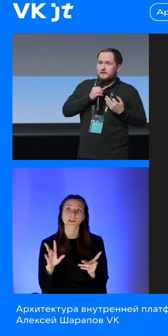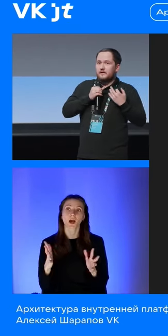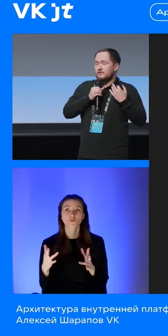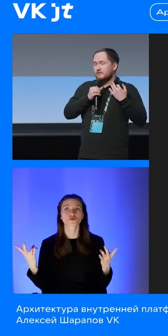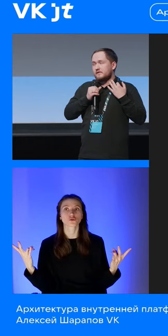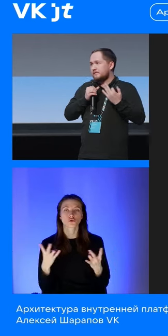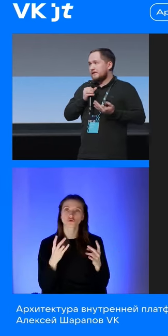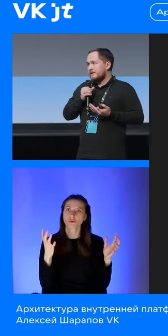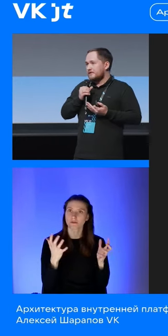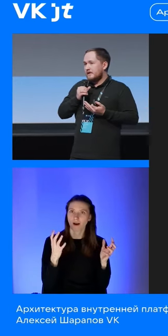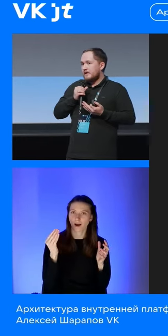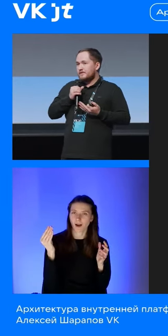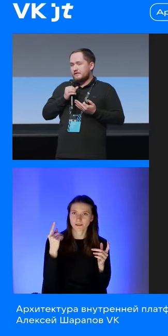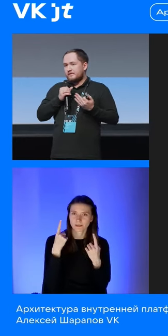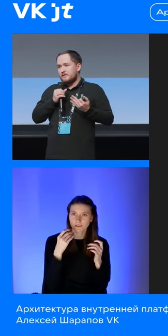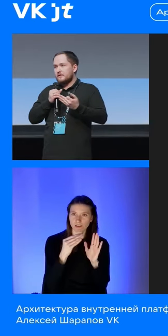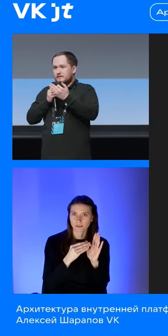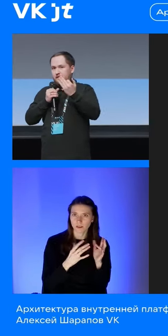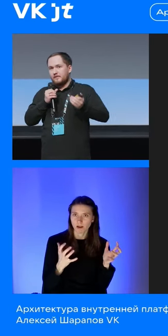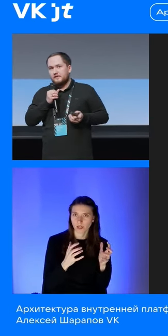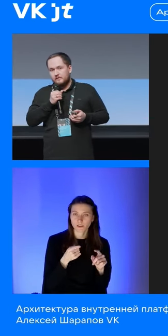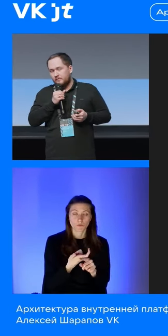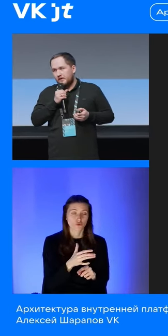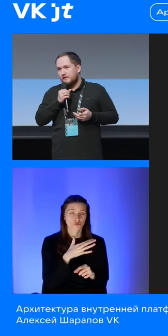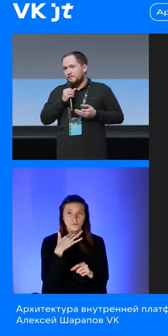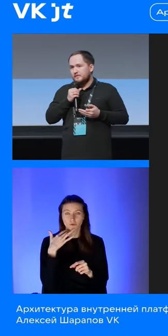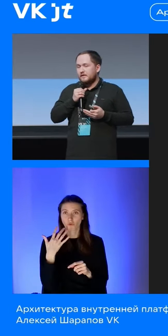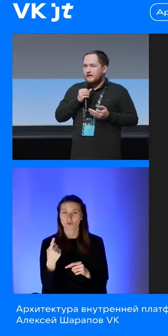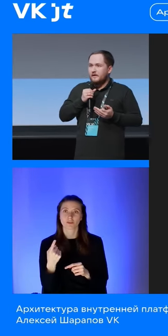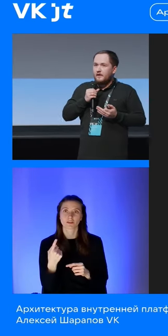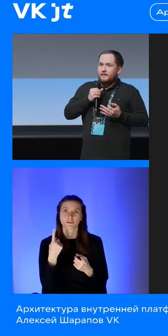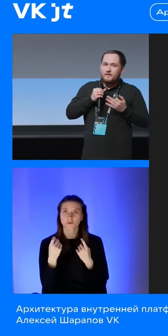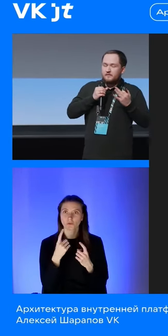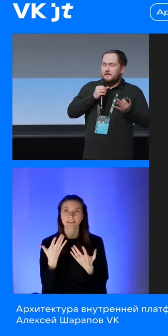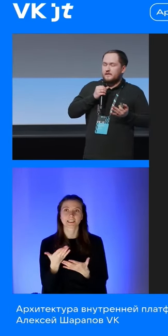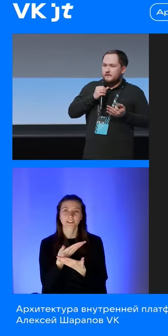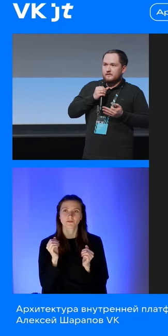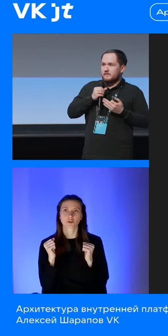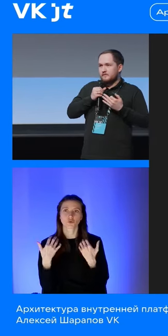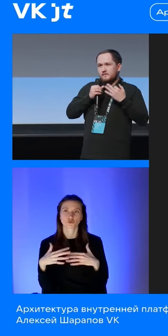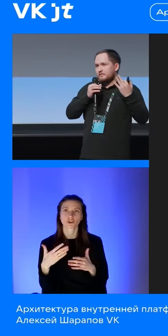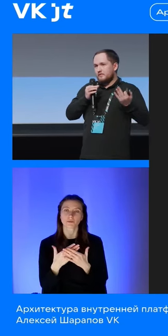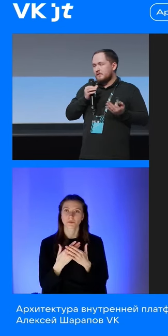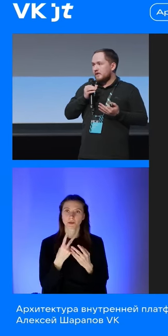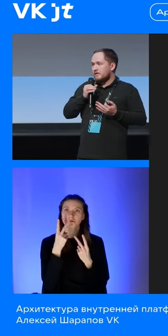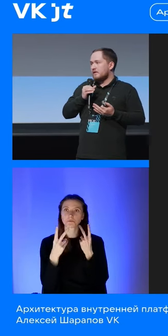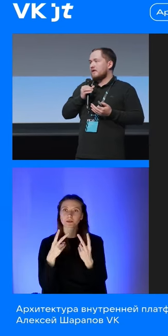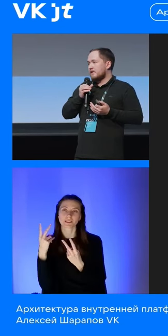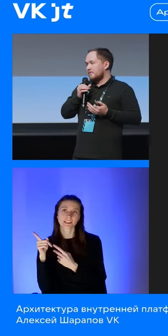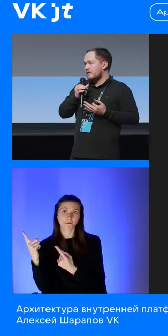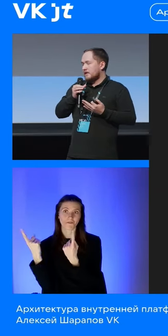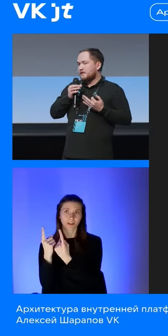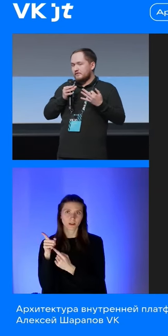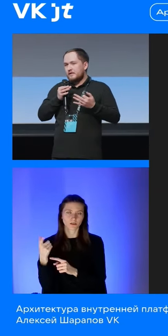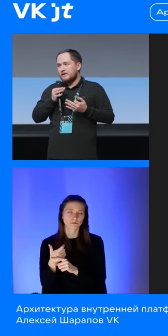хранить и данных у нас бесконечное количество если там по стендам вы походили посмотрели там в Одноклассниках просто